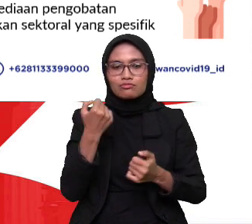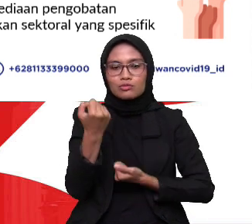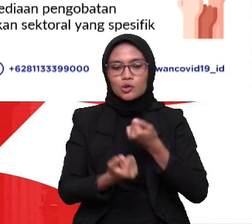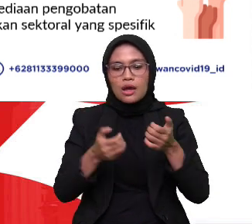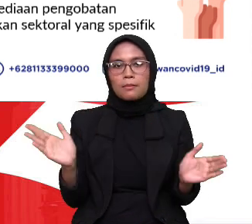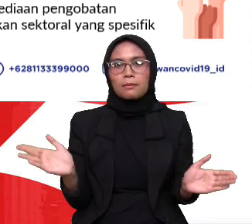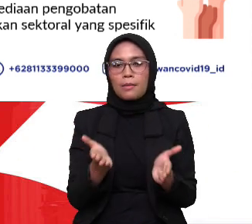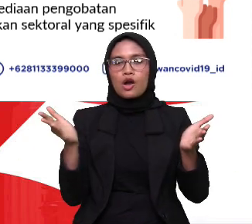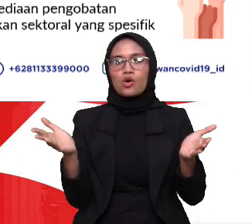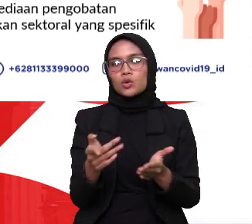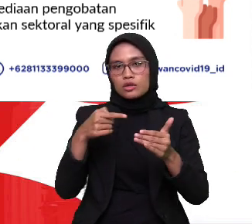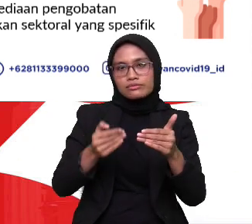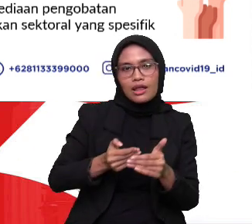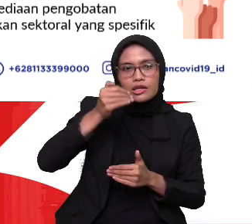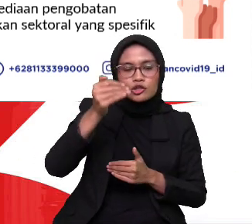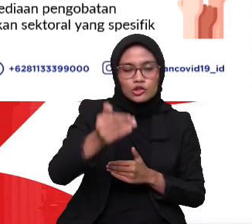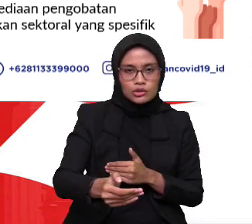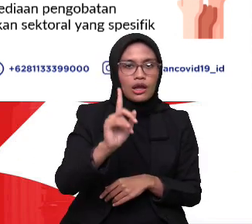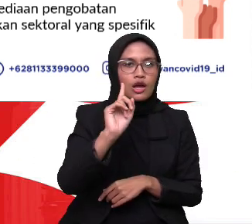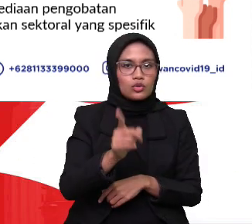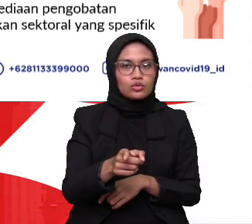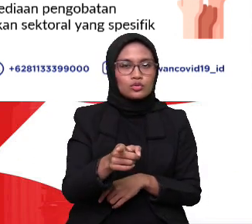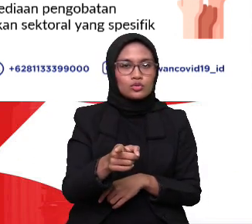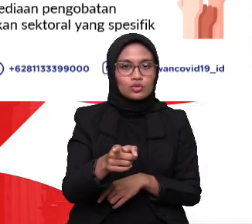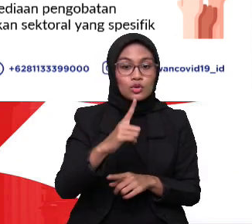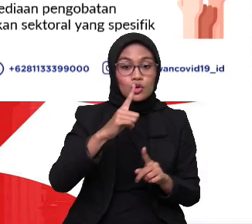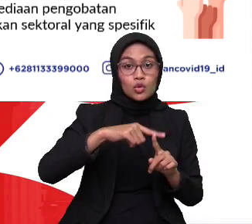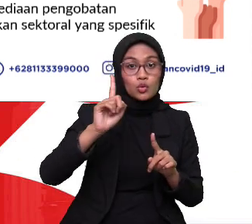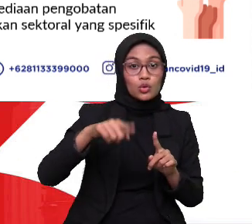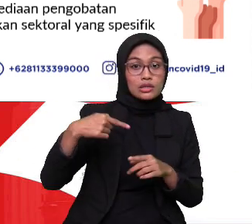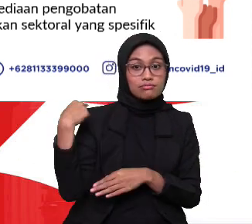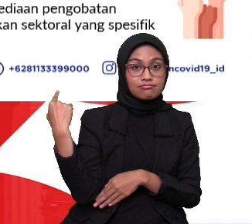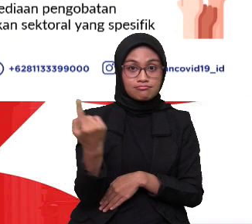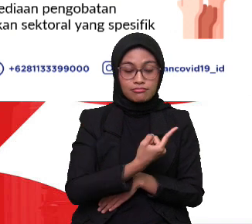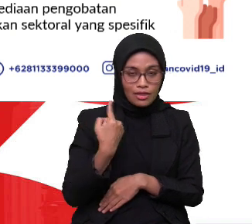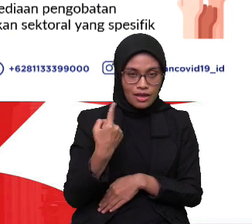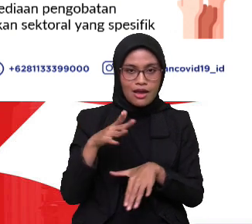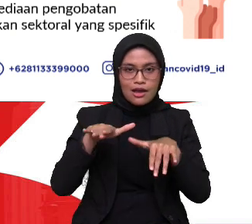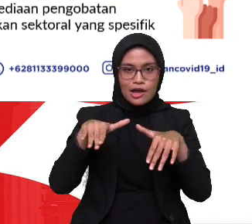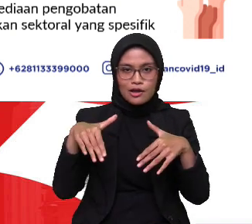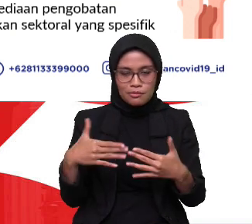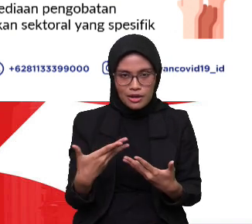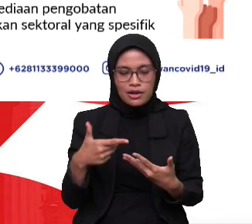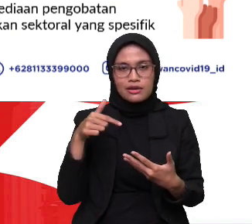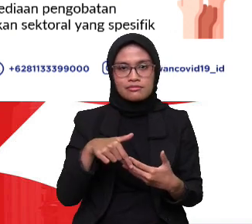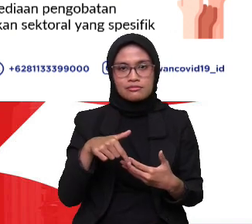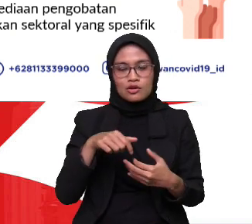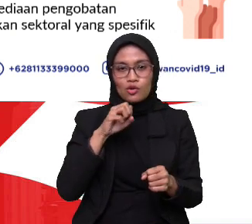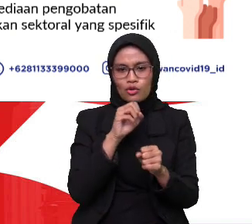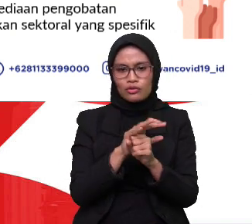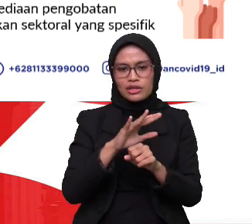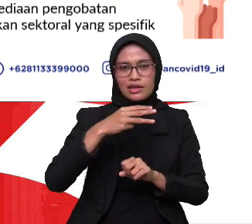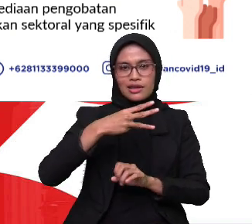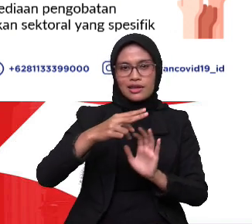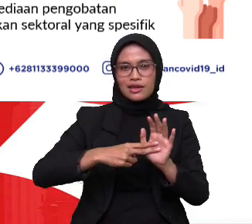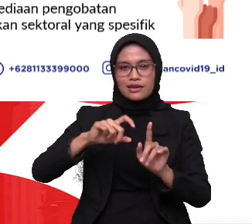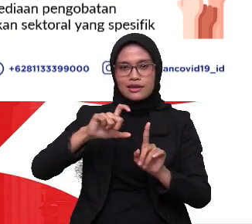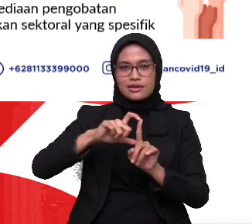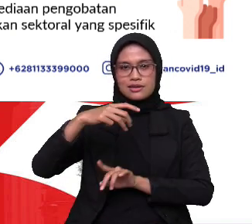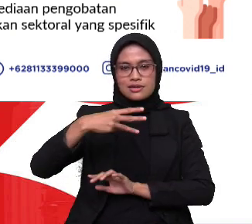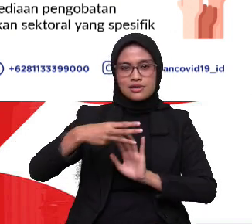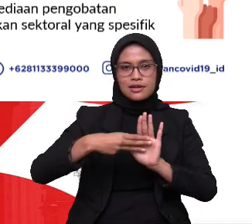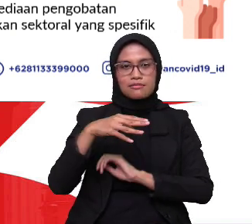berkelanjutan tugas kita bersama kita saat ini khususnya menuju endemi coffee 19 yaitu terus